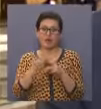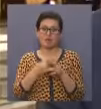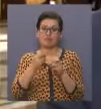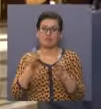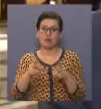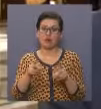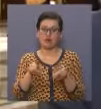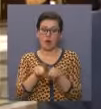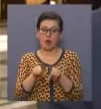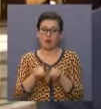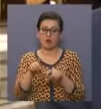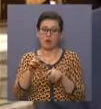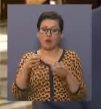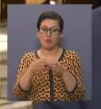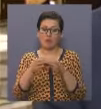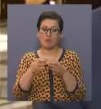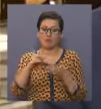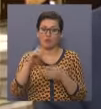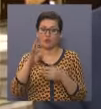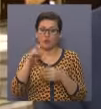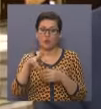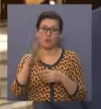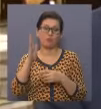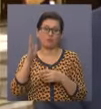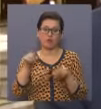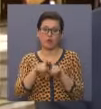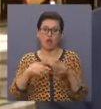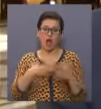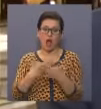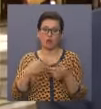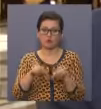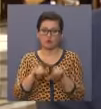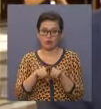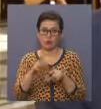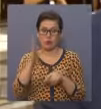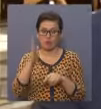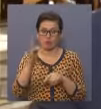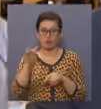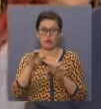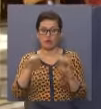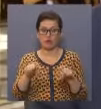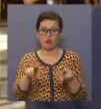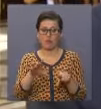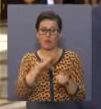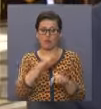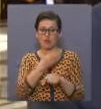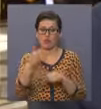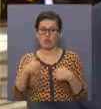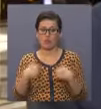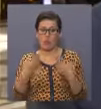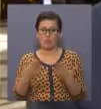Безопасности в штаб-квартире Нью-Йорка. И они их будут активно отражать здесь. И, может быть, нам